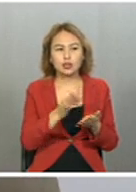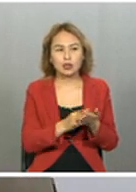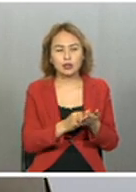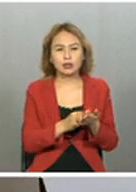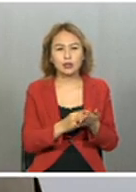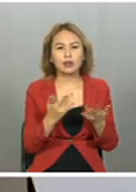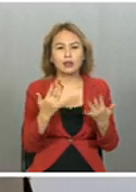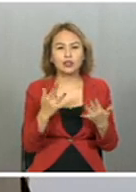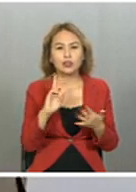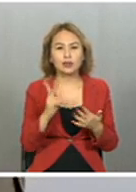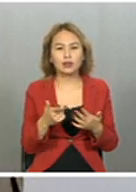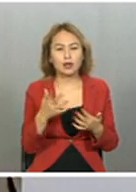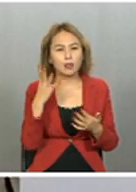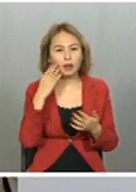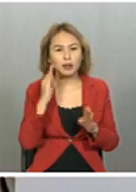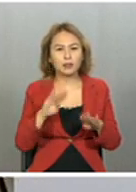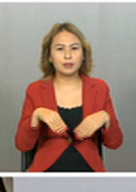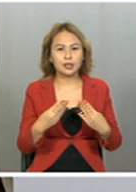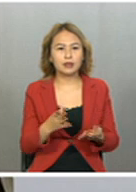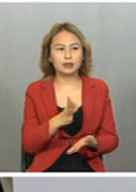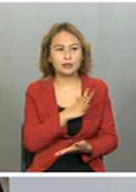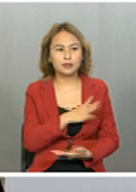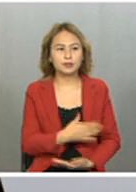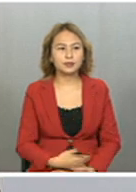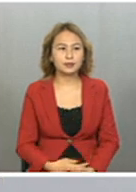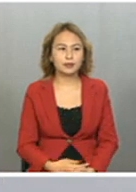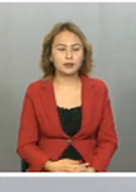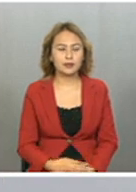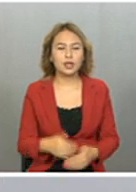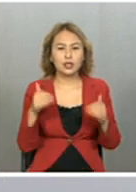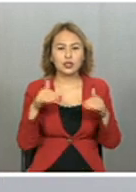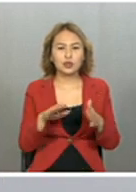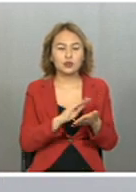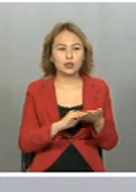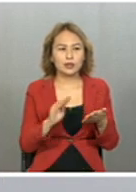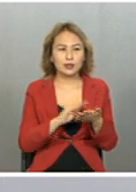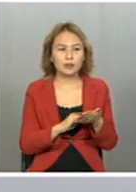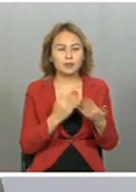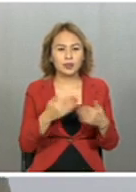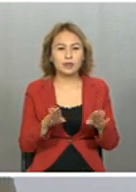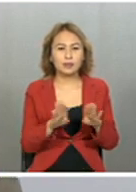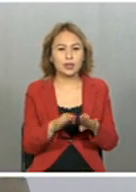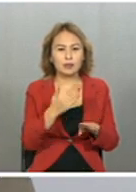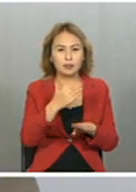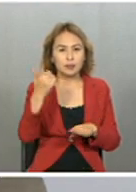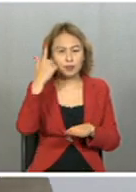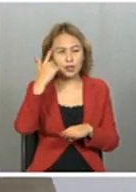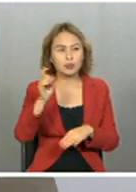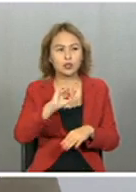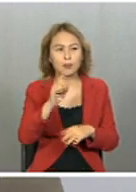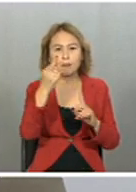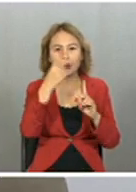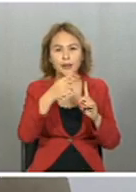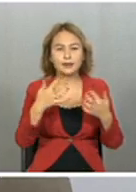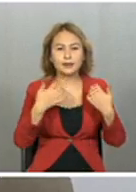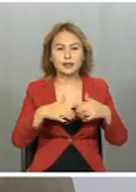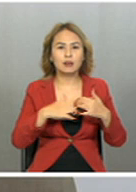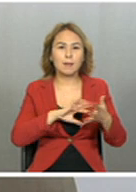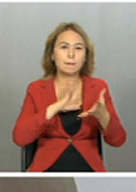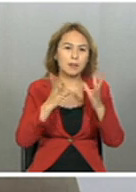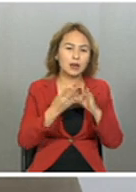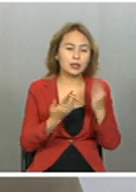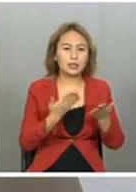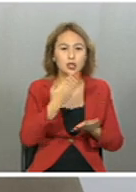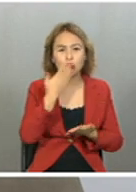неше килограмм алма бар? Шешуін жазайық. Енді балалар, біз білеміз, мәтін есепте барлығын сұрап тұрса,